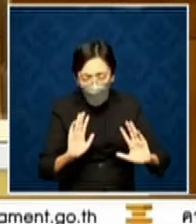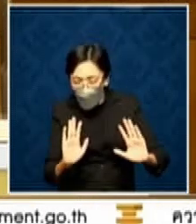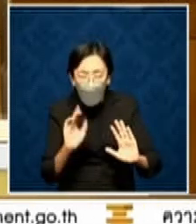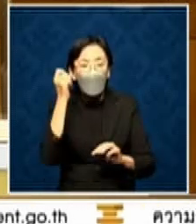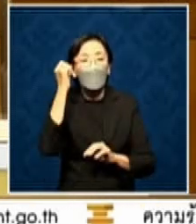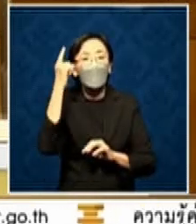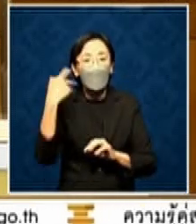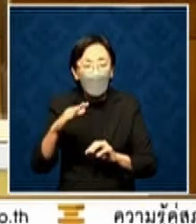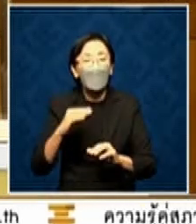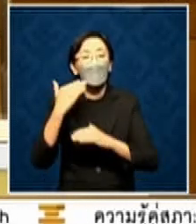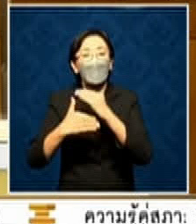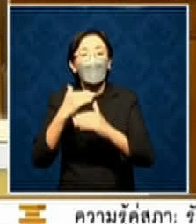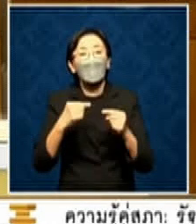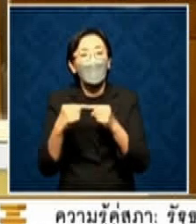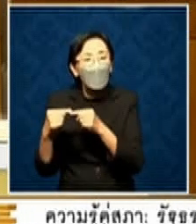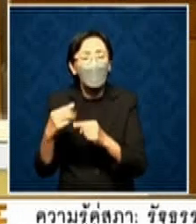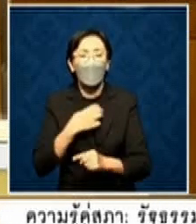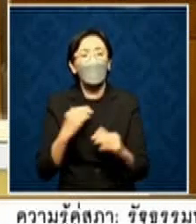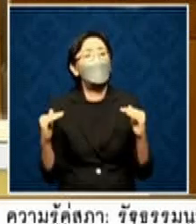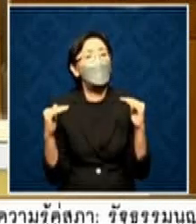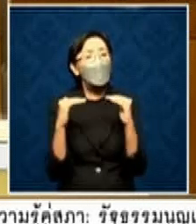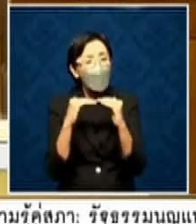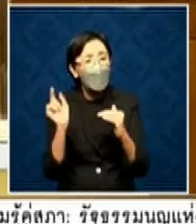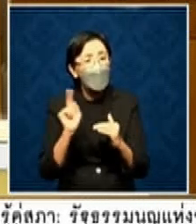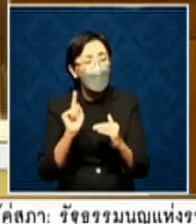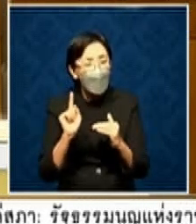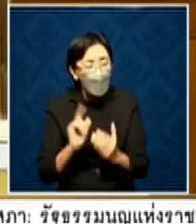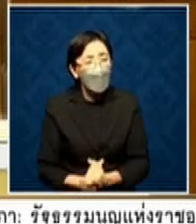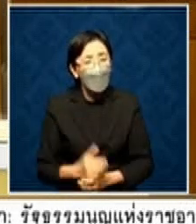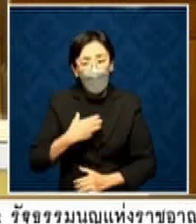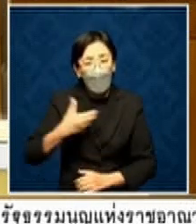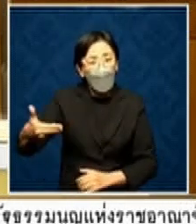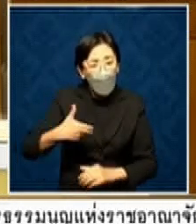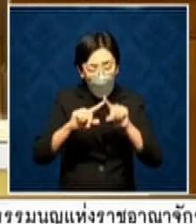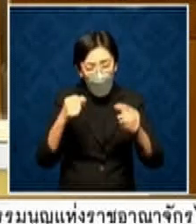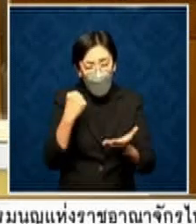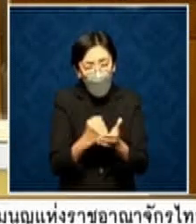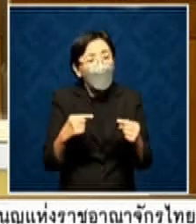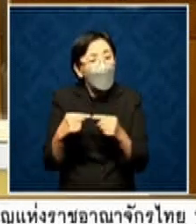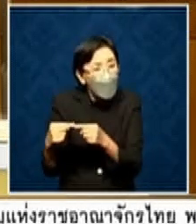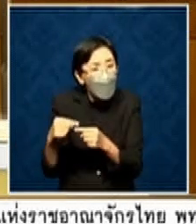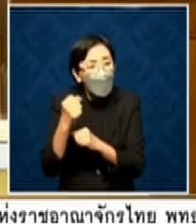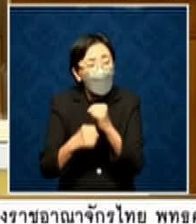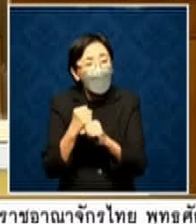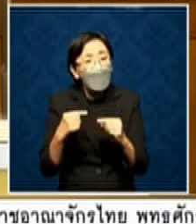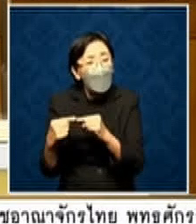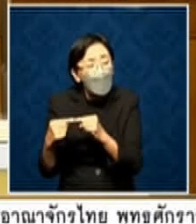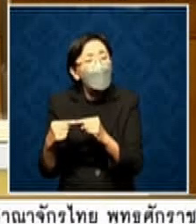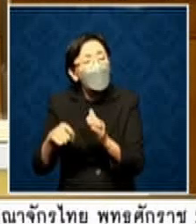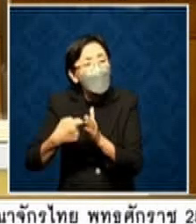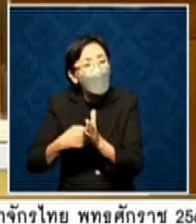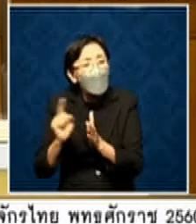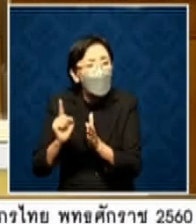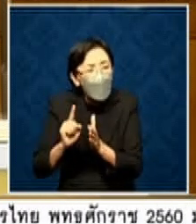แน่นอนสิแล้วเอาไปเท่าไหร่ก็ไม่รู ้ไม่รู้ จะไอ้ได้รับเรารับผลตอบแทนเท่าไหร่ก็ไม่รู้คุ้มป่ะก็